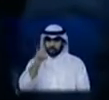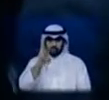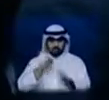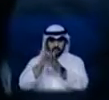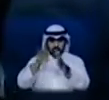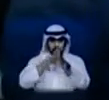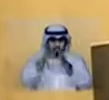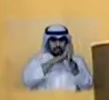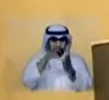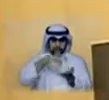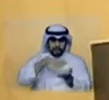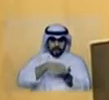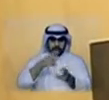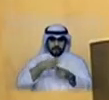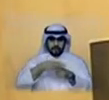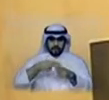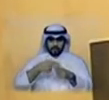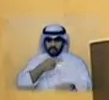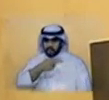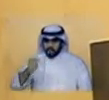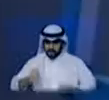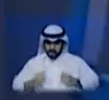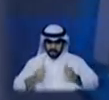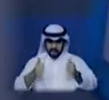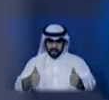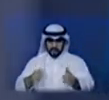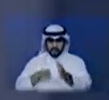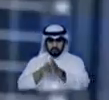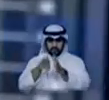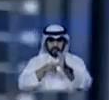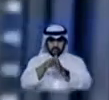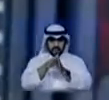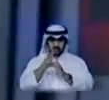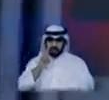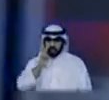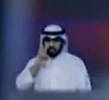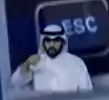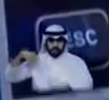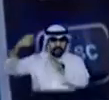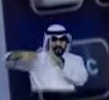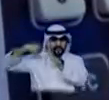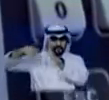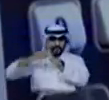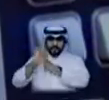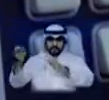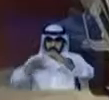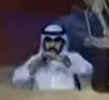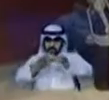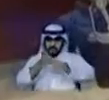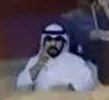دولة الكويت على مستوى اقتناء التجهيزات المتطورة وتجهيز الاستوديوهات والمراهنة على الكفاءات